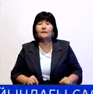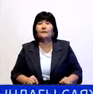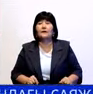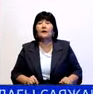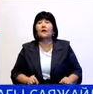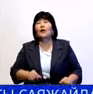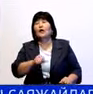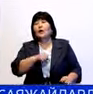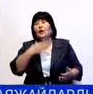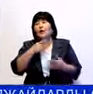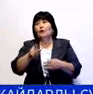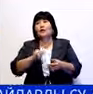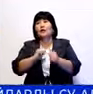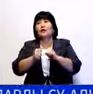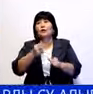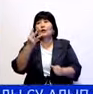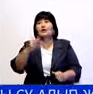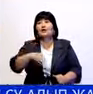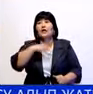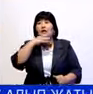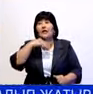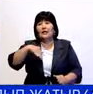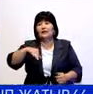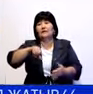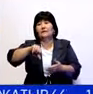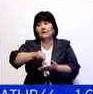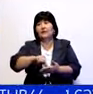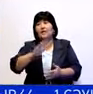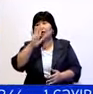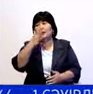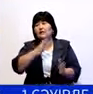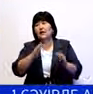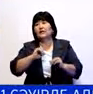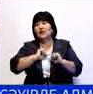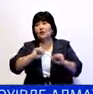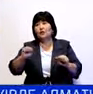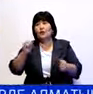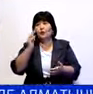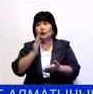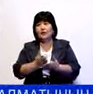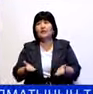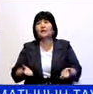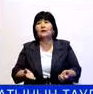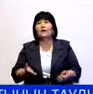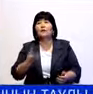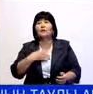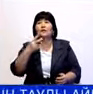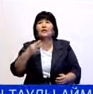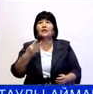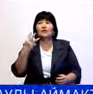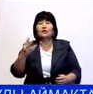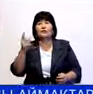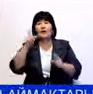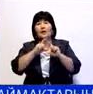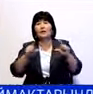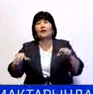Өз басым осы спартакиада 3-ші класстан бері қатысамын. 5 жыл қатарынан чемпион болып келе жатырмыз. Біздің 23-ші жанкүйерлеріне